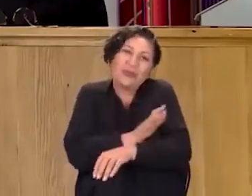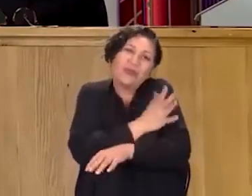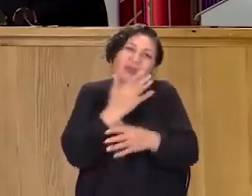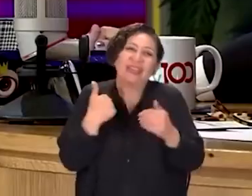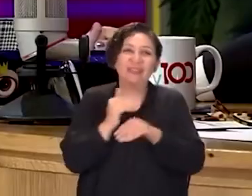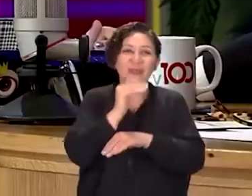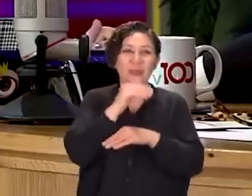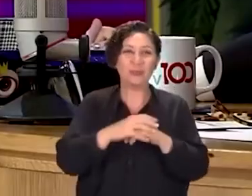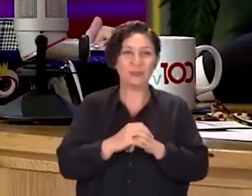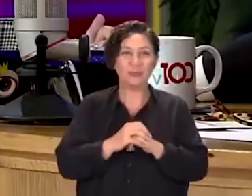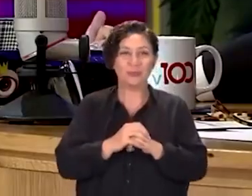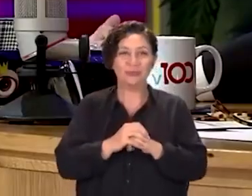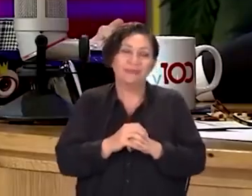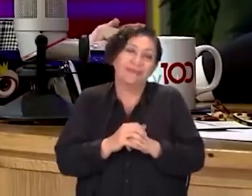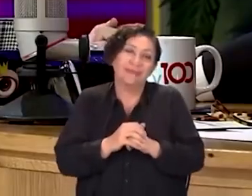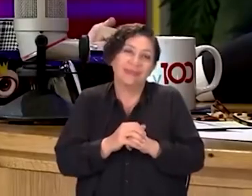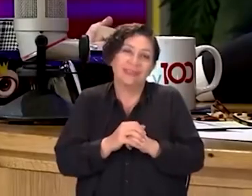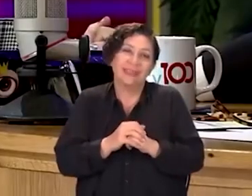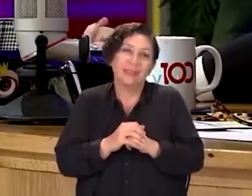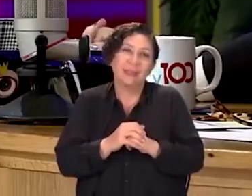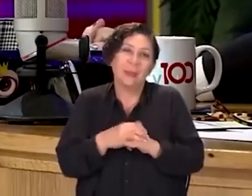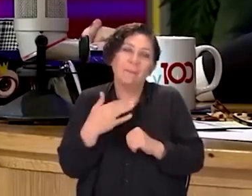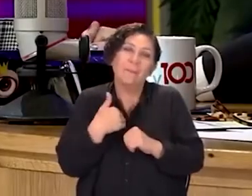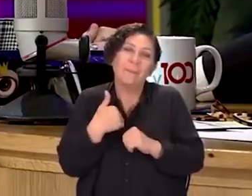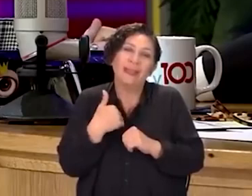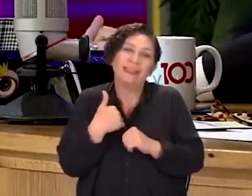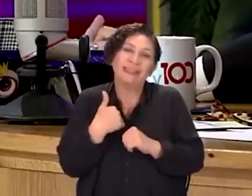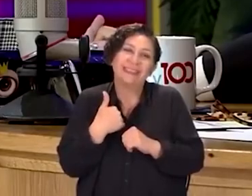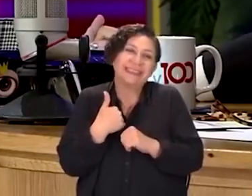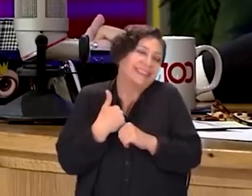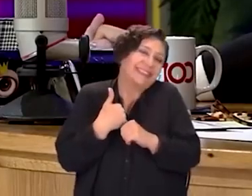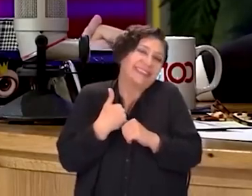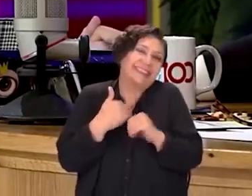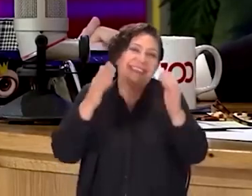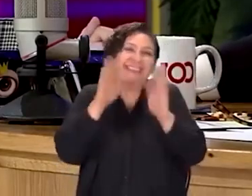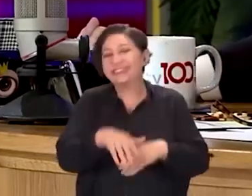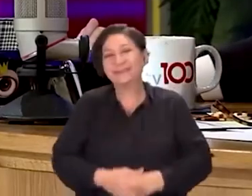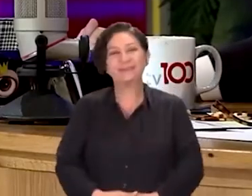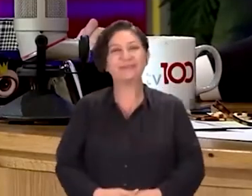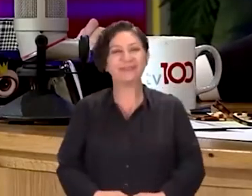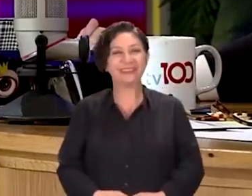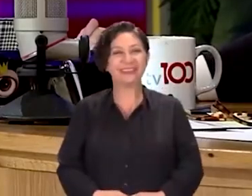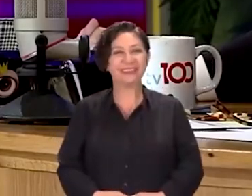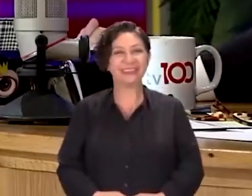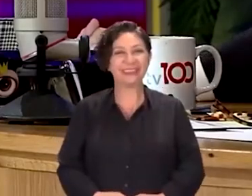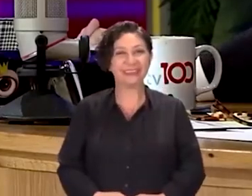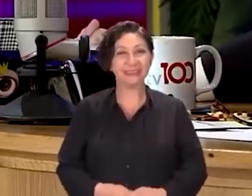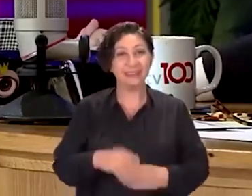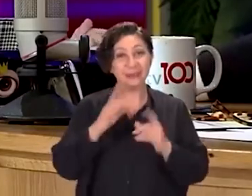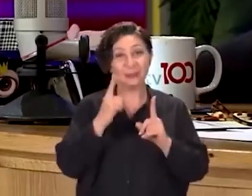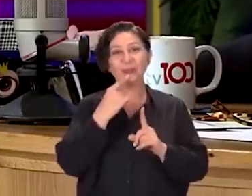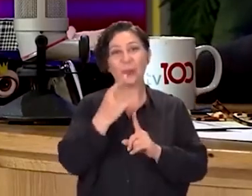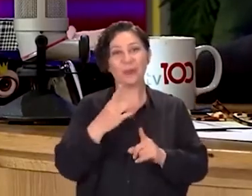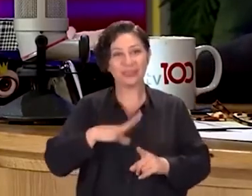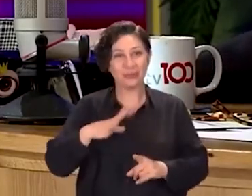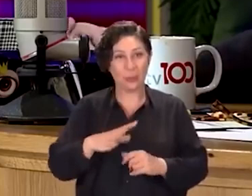yaşıyorum. Ben... Peki. Şimdi şunu